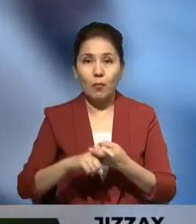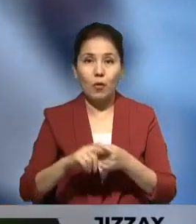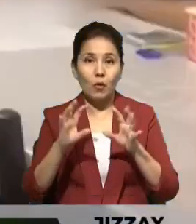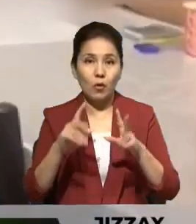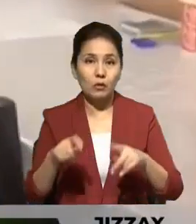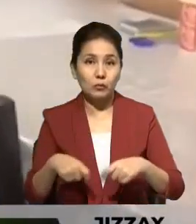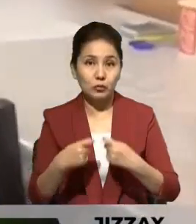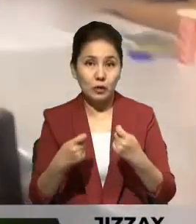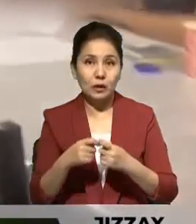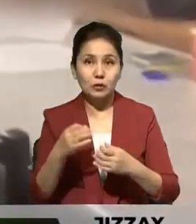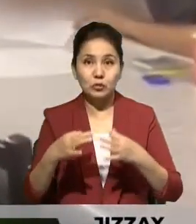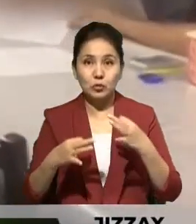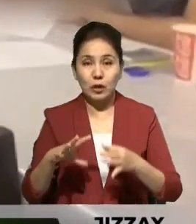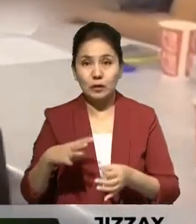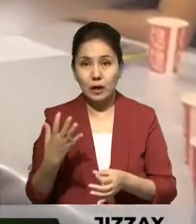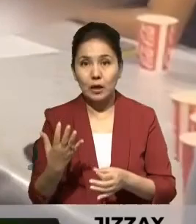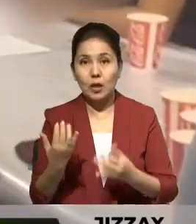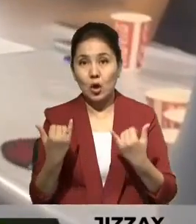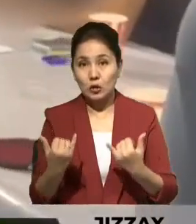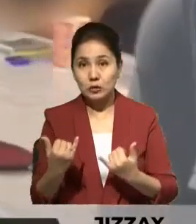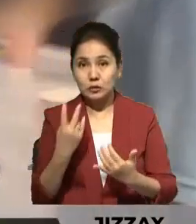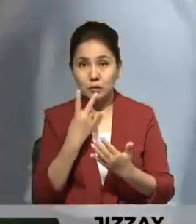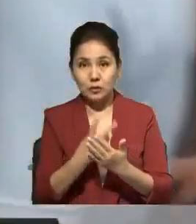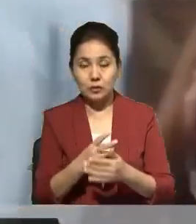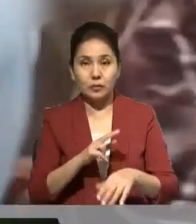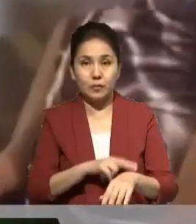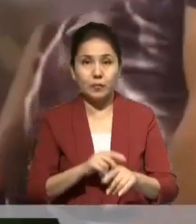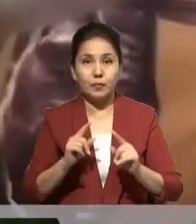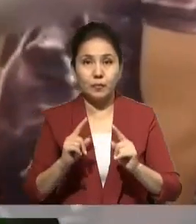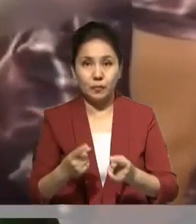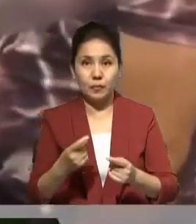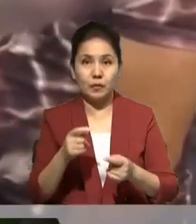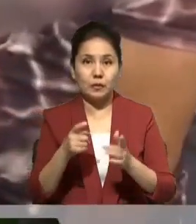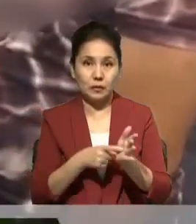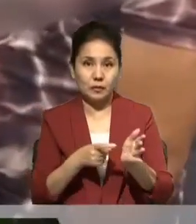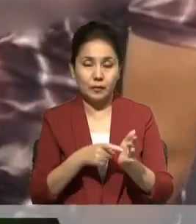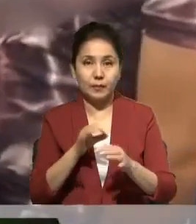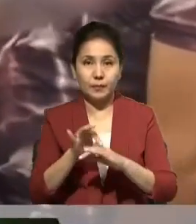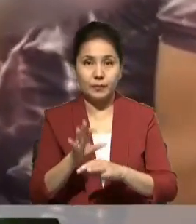qonun buzarligi uchun sudlangan. Hozirda holat yuzasidan tergovga qadar tekshiruv olib borilmoqda.